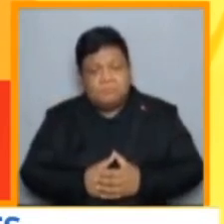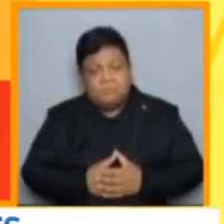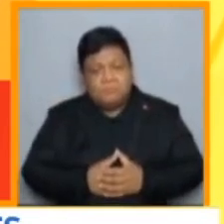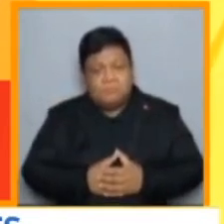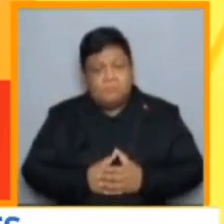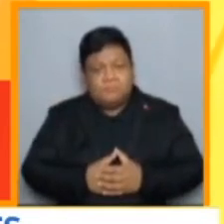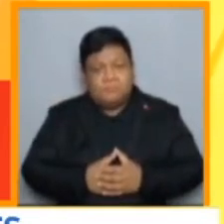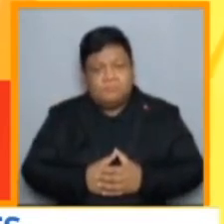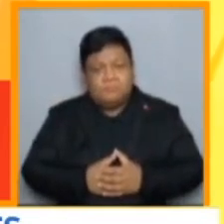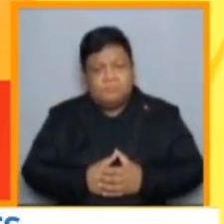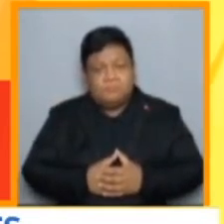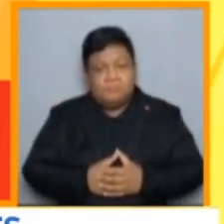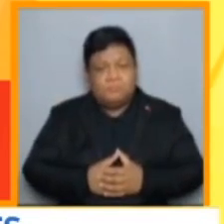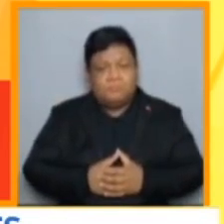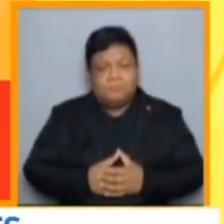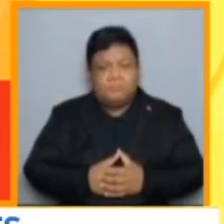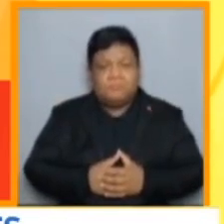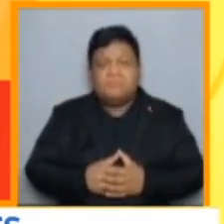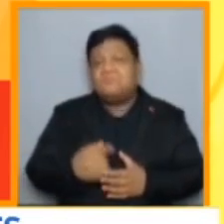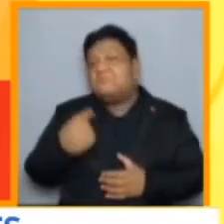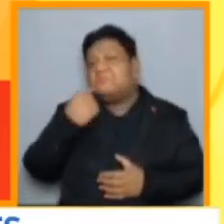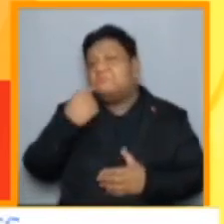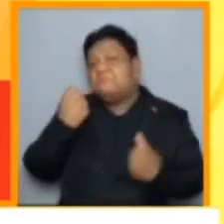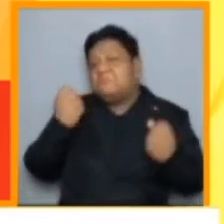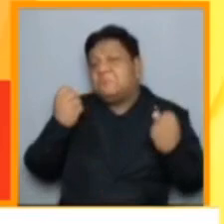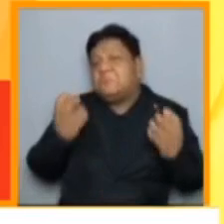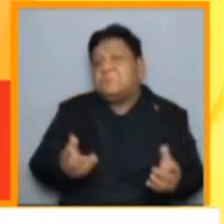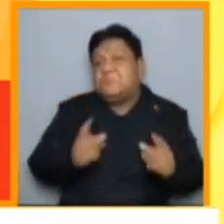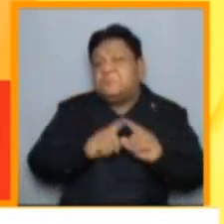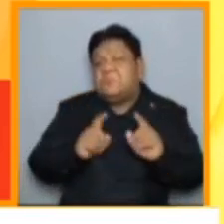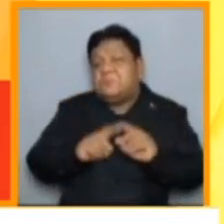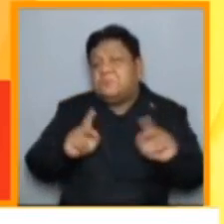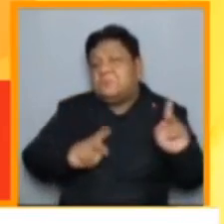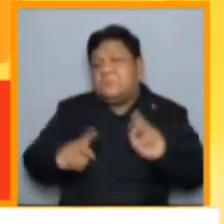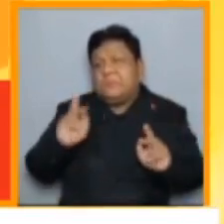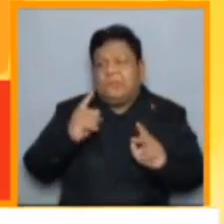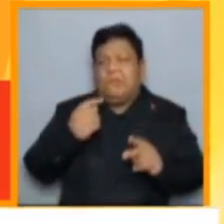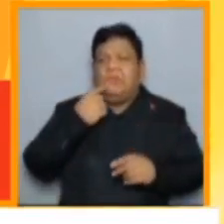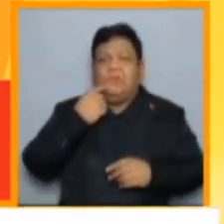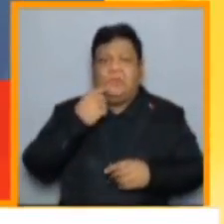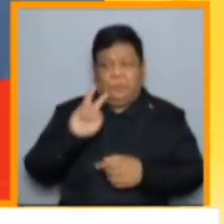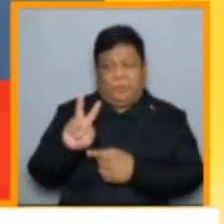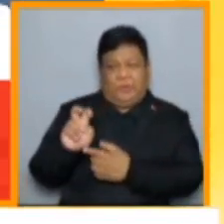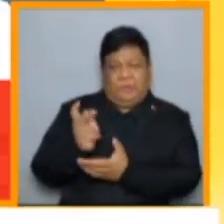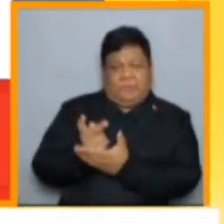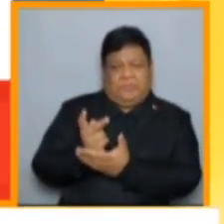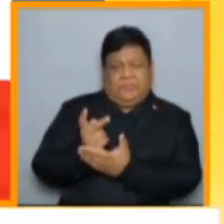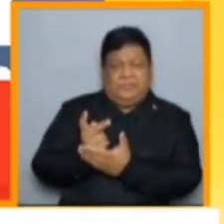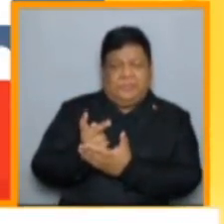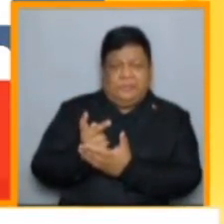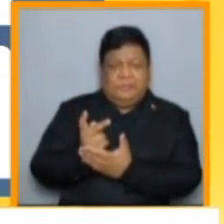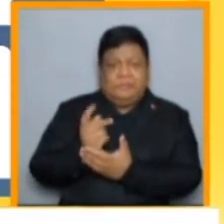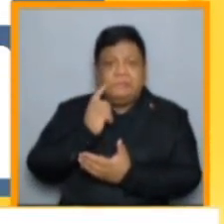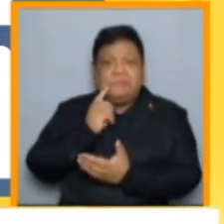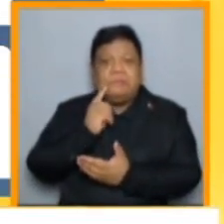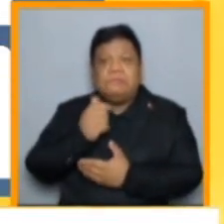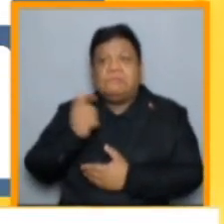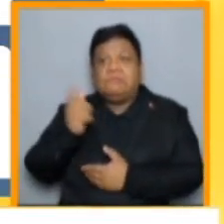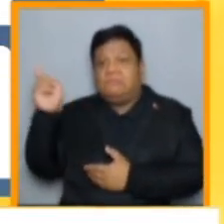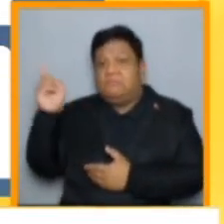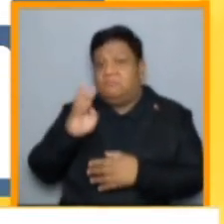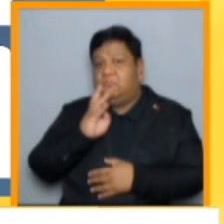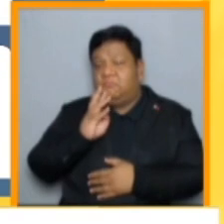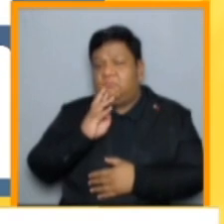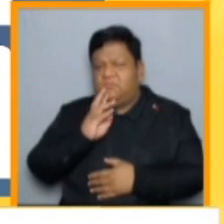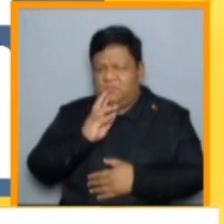Triggered daw yung marami sa ating mga kapuso dahil sa 200 pesos na ayuda na yan. Sabi ni Milagros Maige, magmumukhang